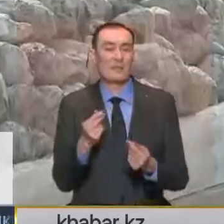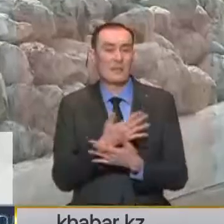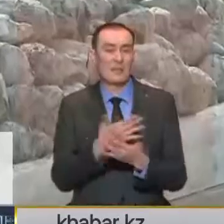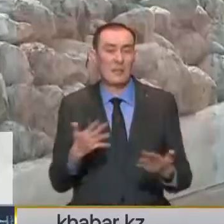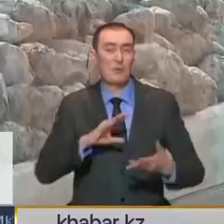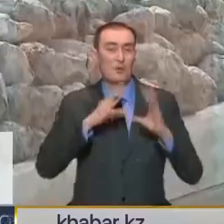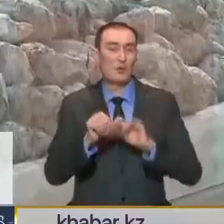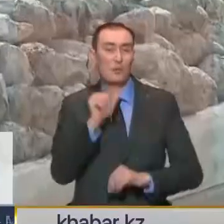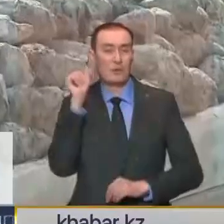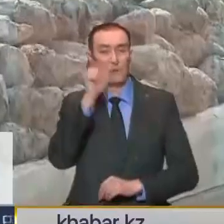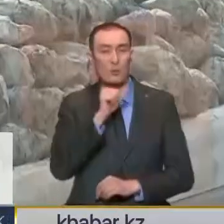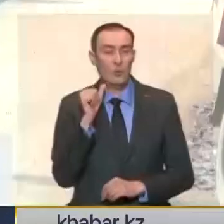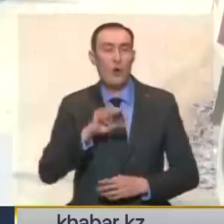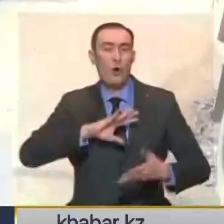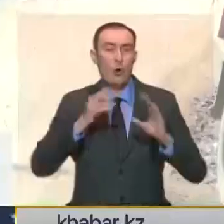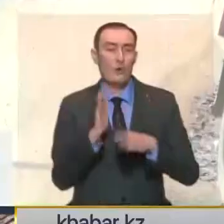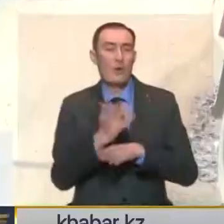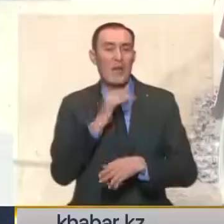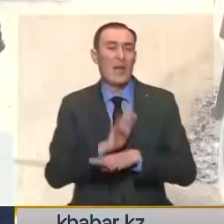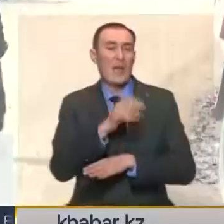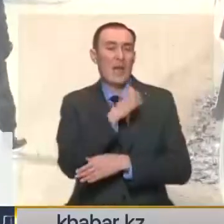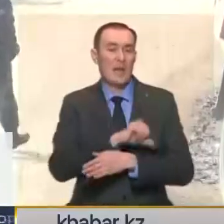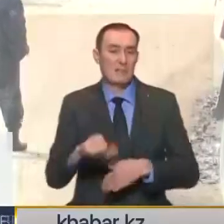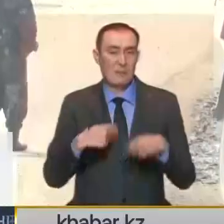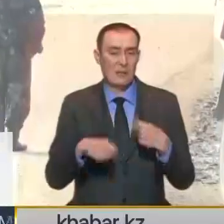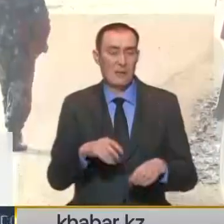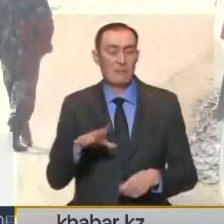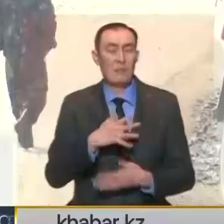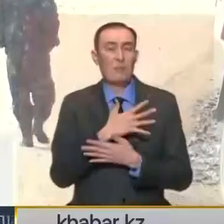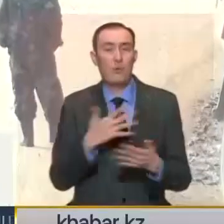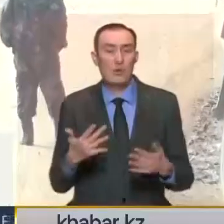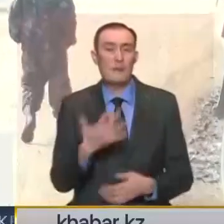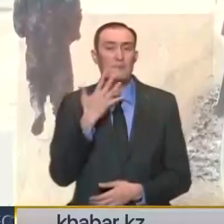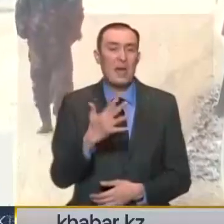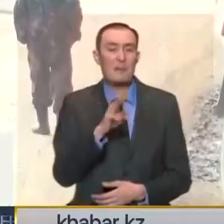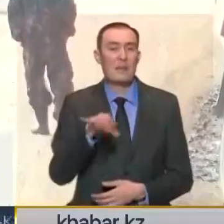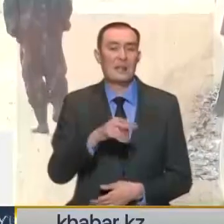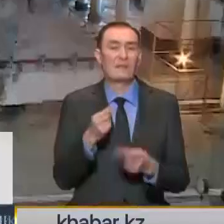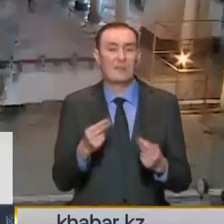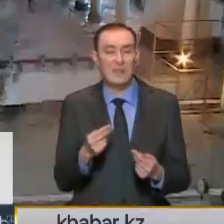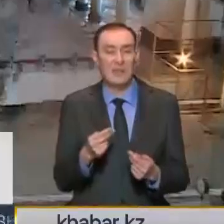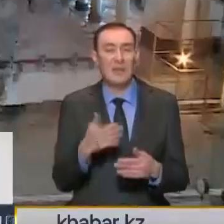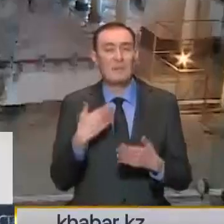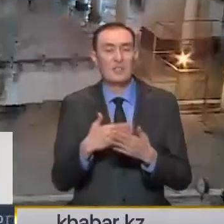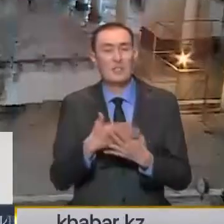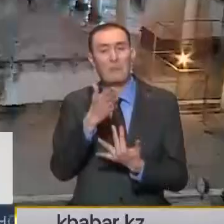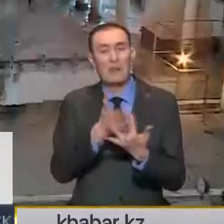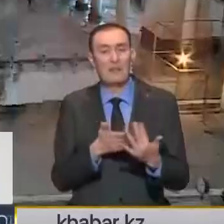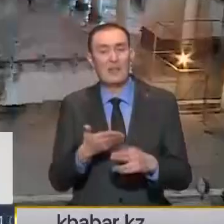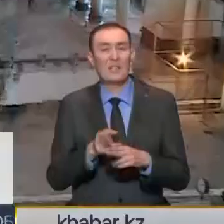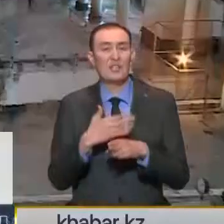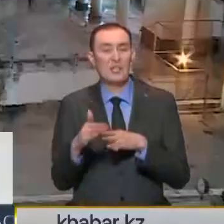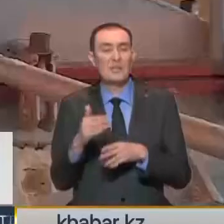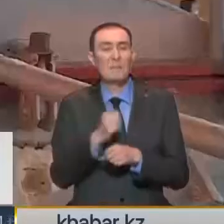2,5 триллиона тенге. И вот по итогам прошлого года объем экспорта продукции АПК составил свыше 5 миллиардов тенге. Почти половина из них – это